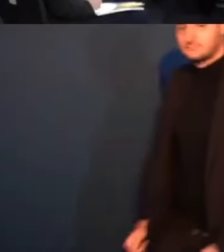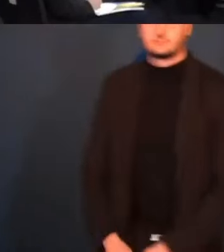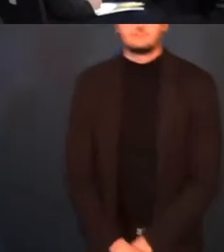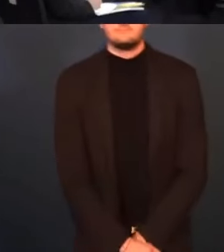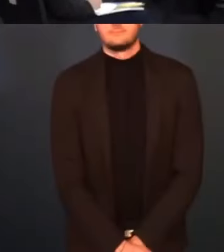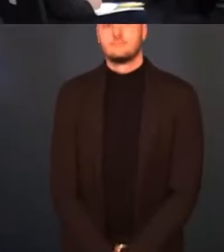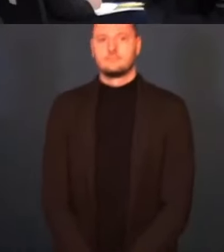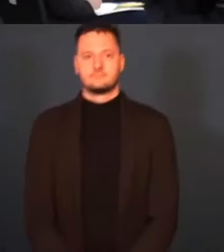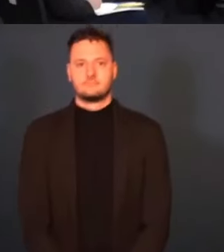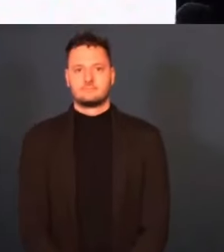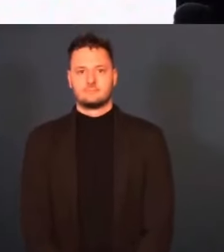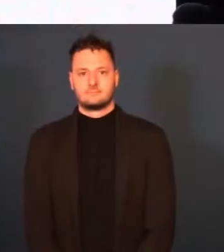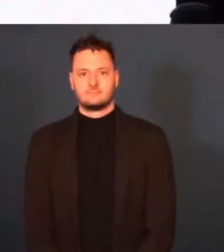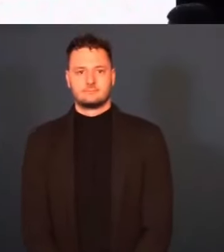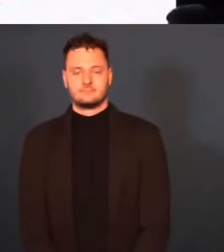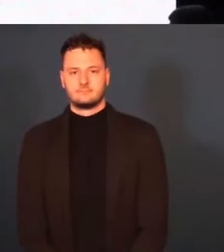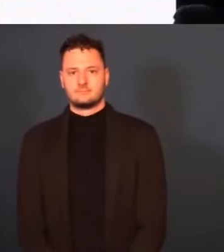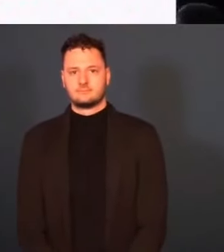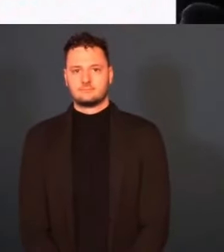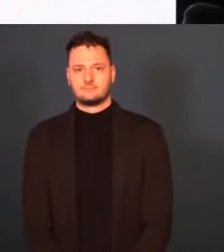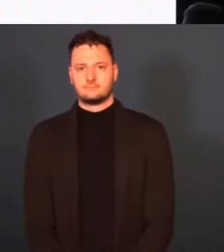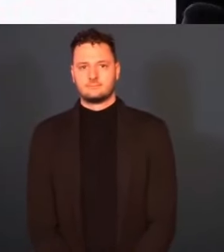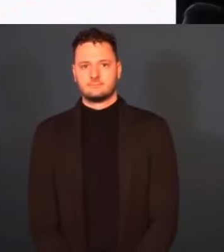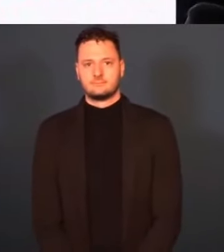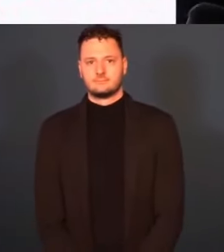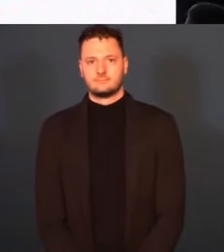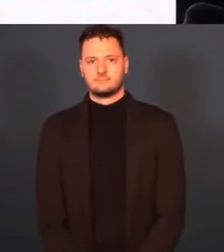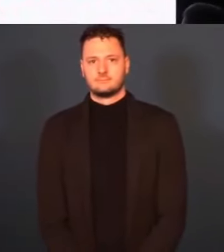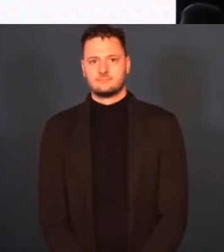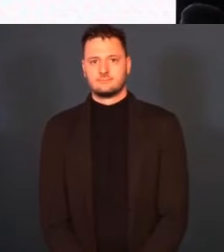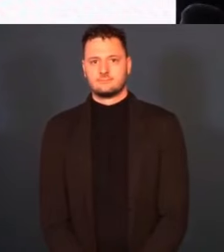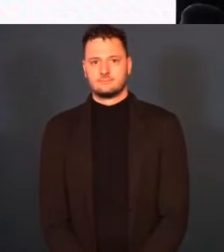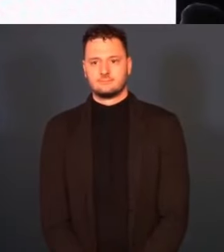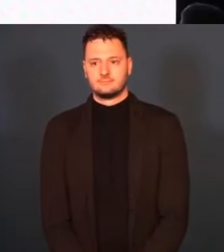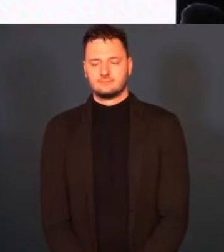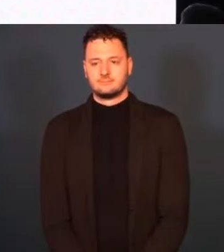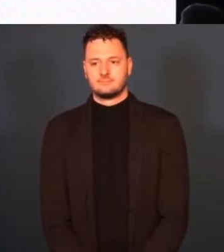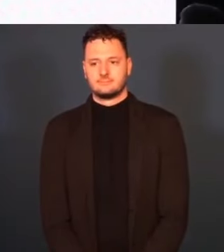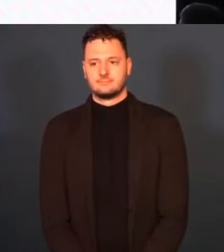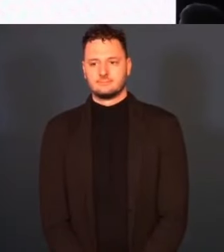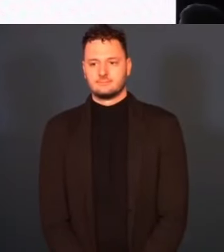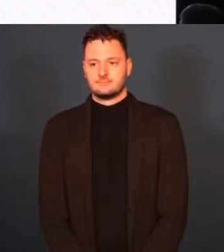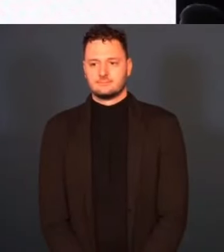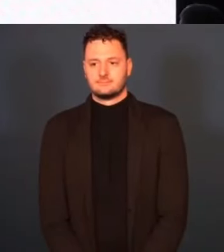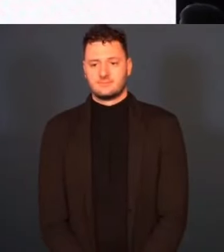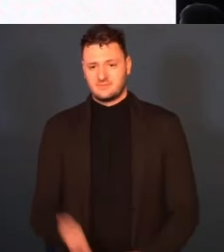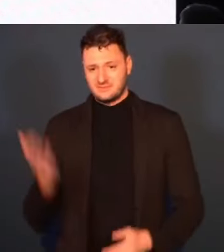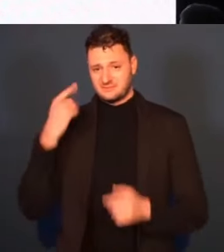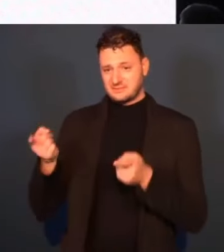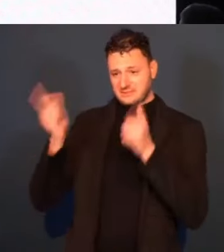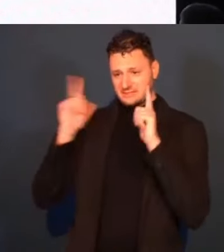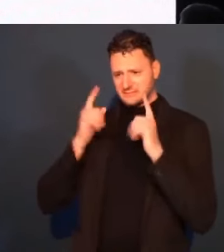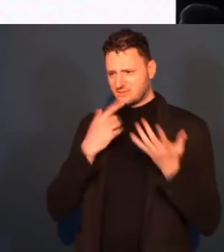Затова и преди няколко седмици за първи път казах, коалицията е ГЕРБ ДПС. Сега ще променя това.